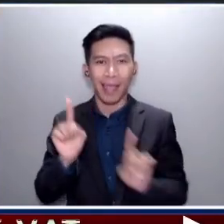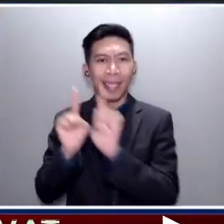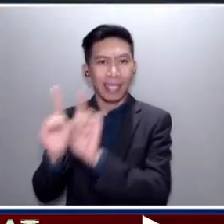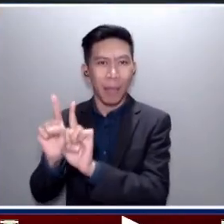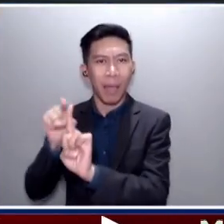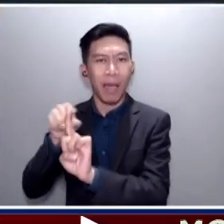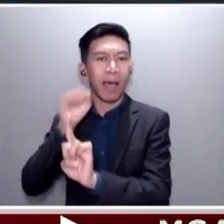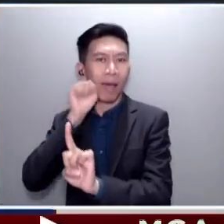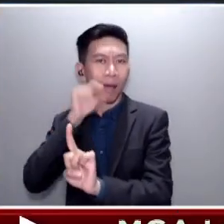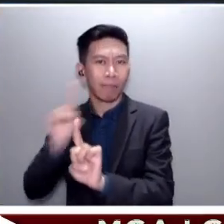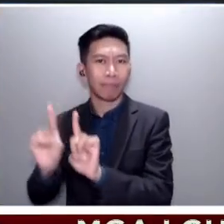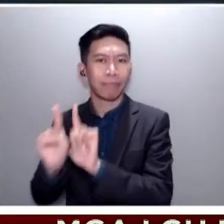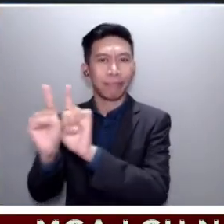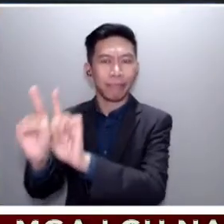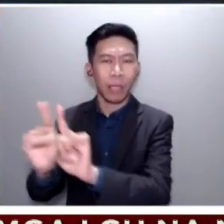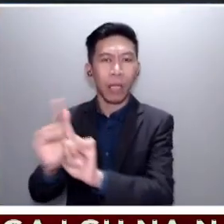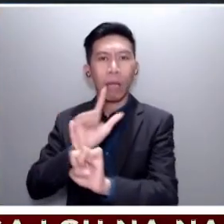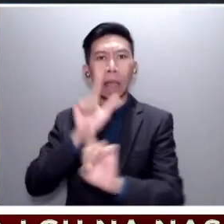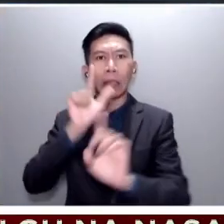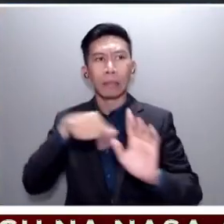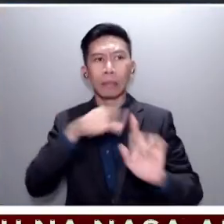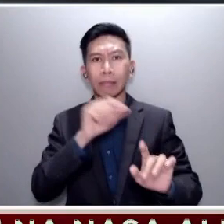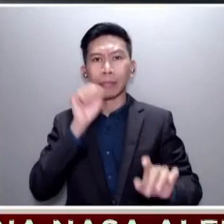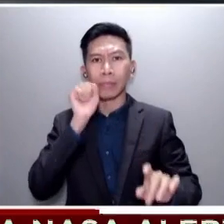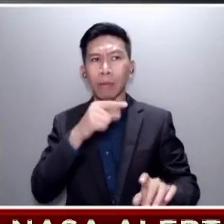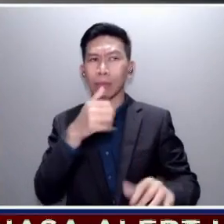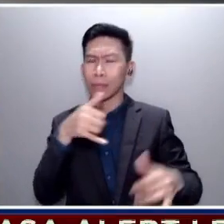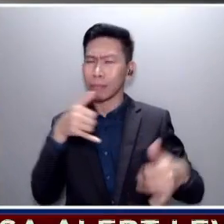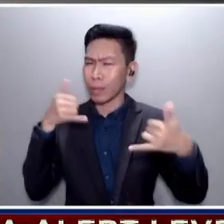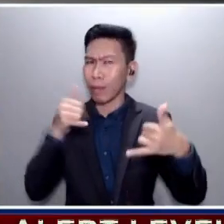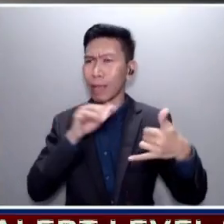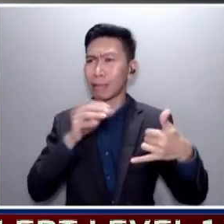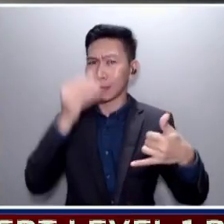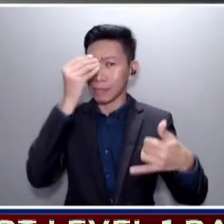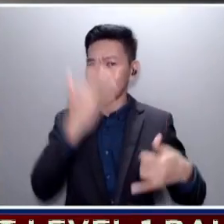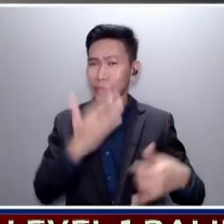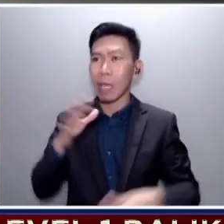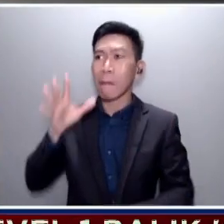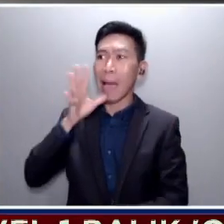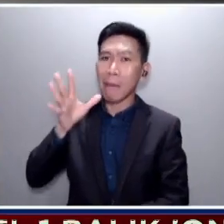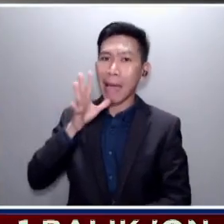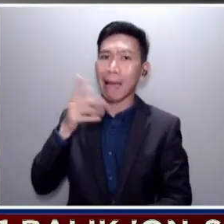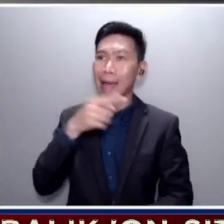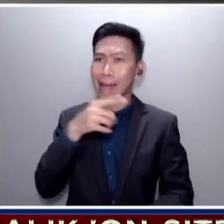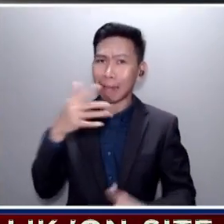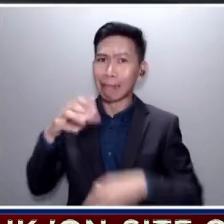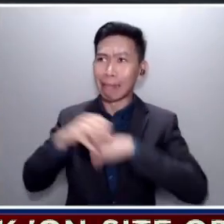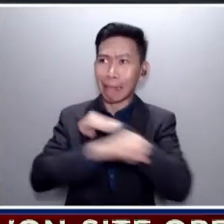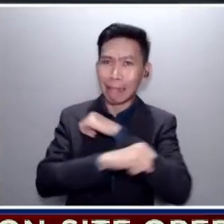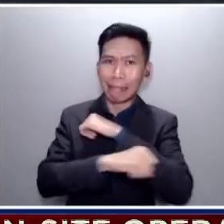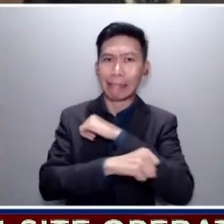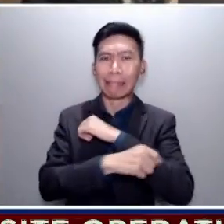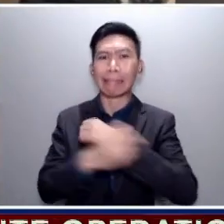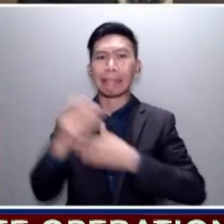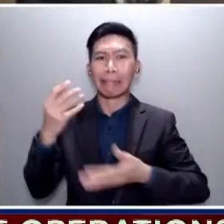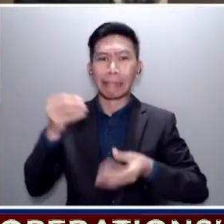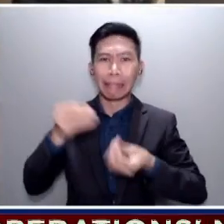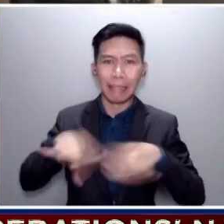na nagsisigaw siya. Sabi niya, nanakawan ng mami ng wallet dito sa loob. Sabi ko, huwag kayong alis dyan, magpatawag na ng